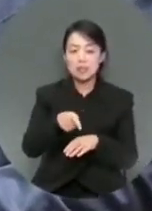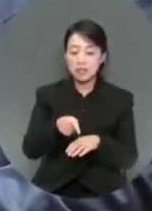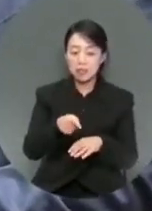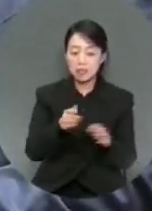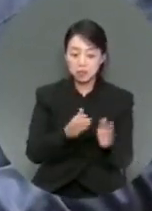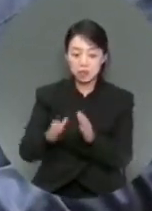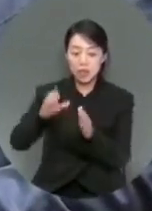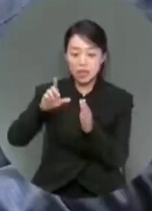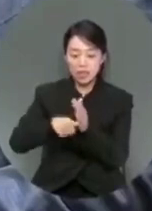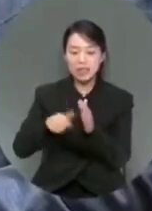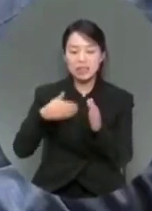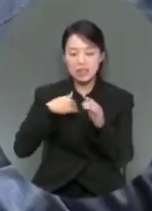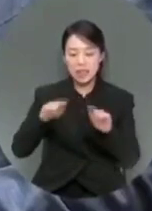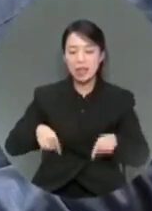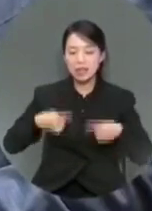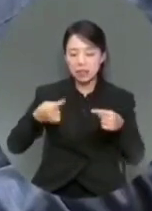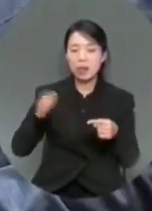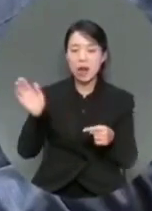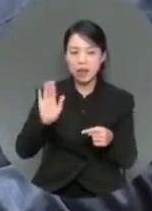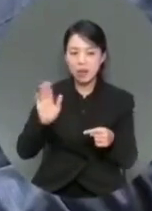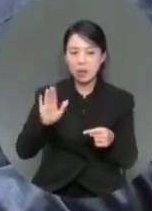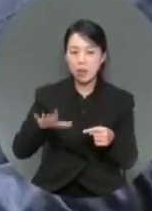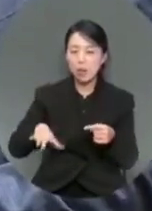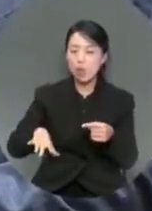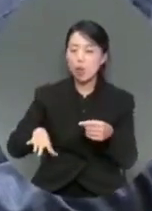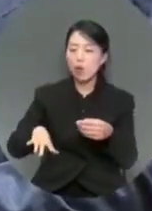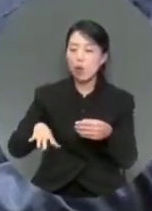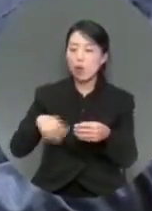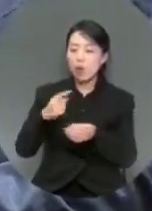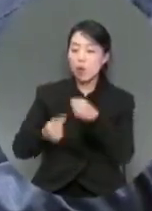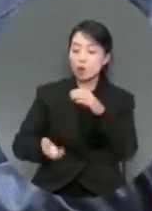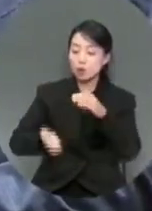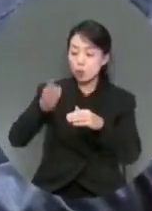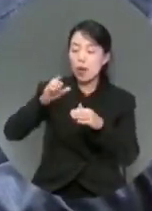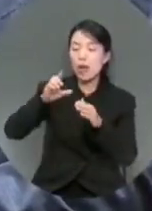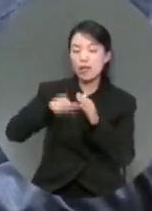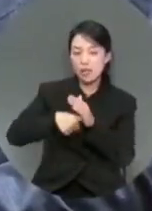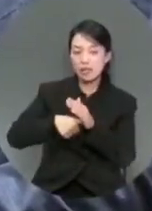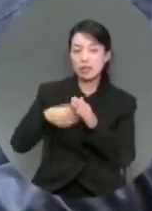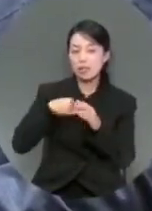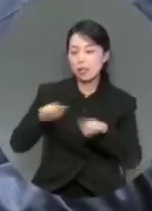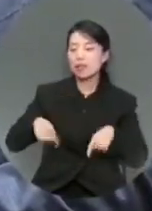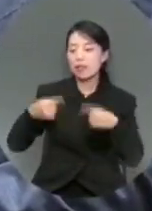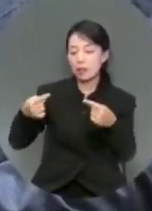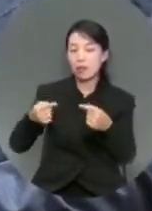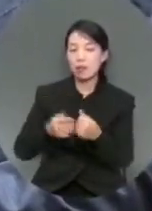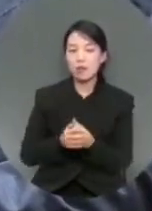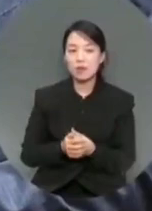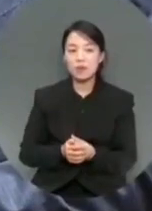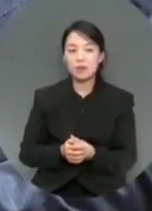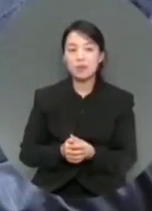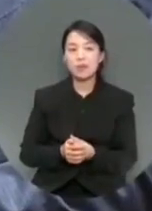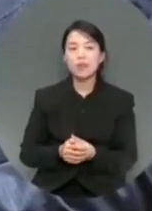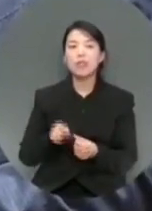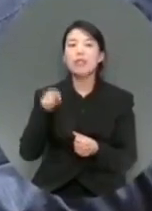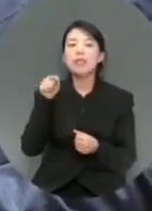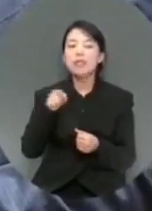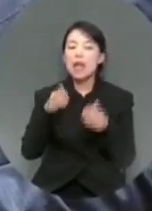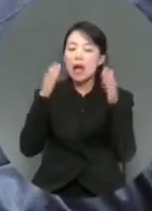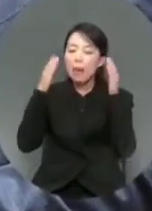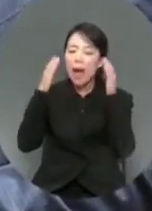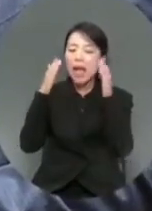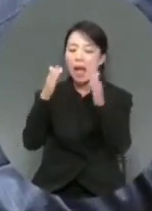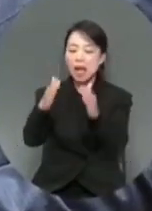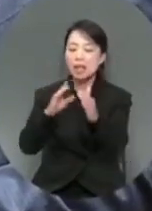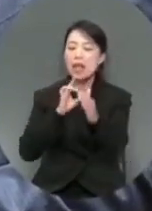하지를 않았고 연초에 했을 때는 제가 참여를 했고 그때는 그런 얘기 안 하셨잖아요, 그죠? 뭐 R&D 그때는 아까 말씀드린 큰 방향성의 이야기를 하신